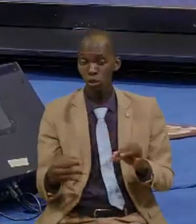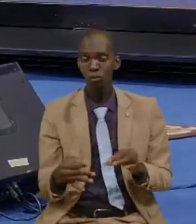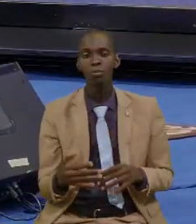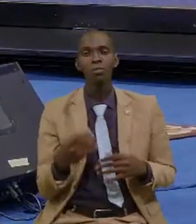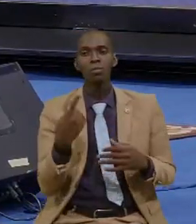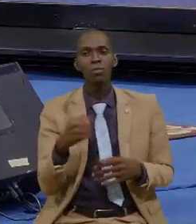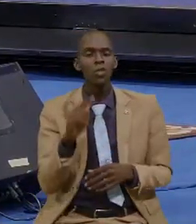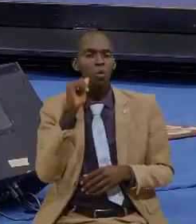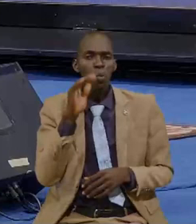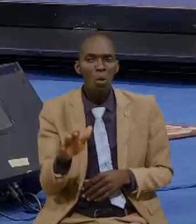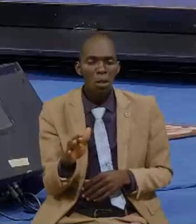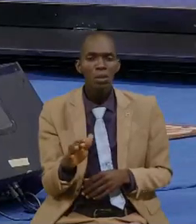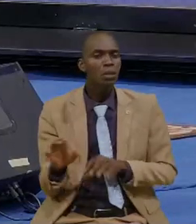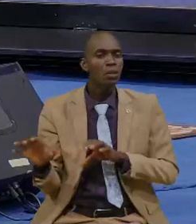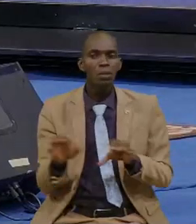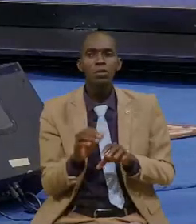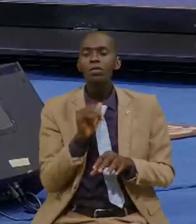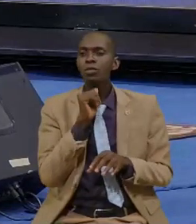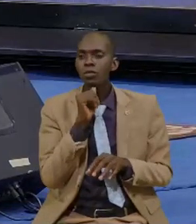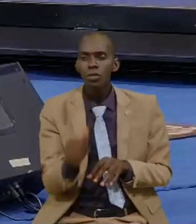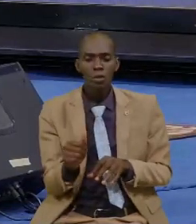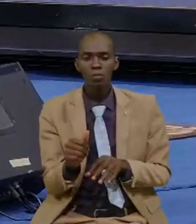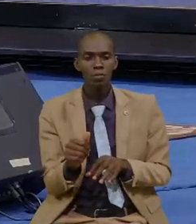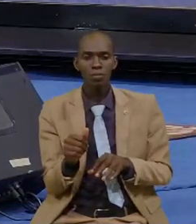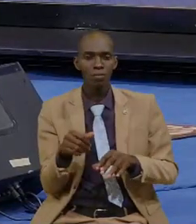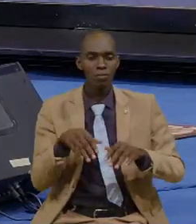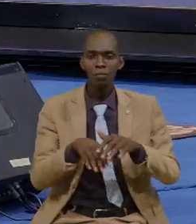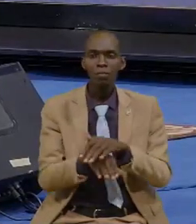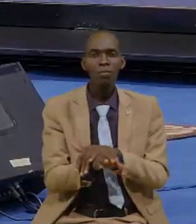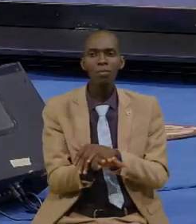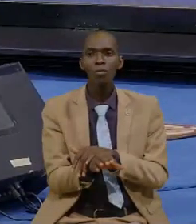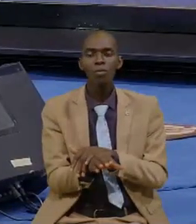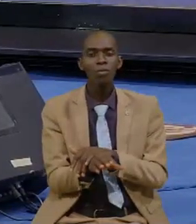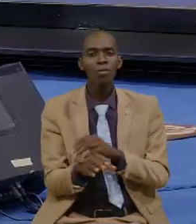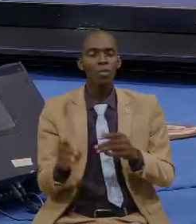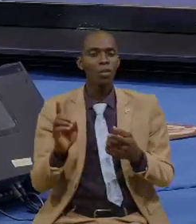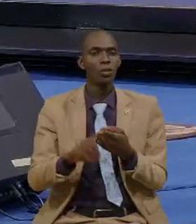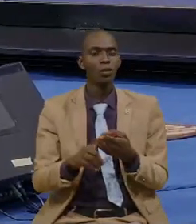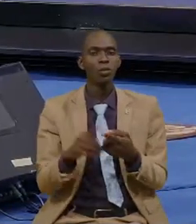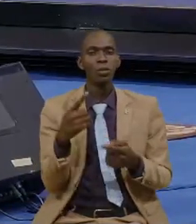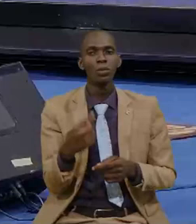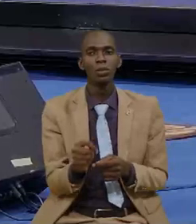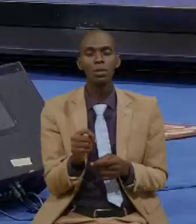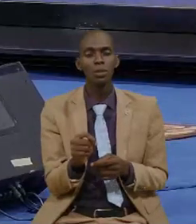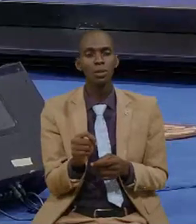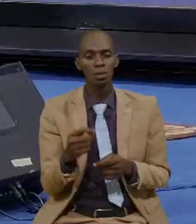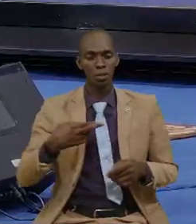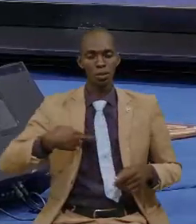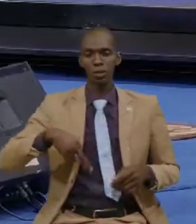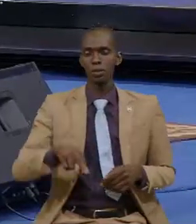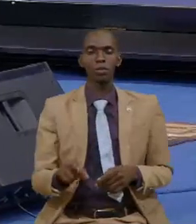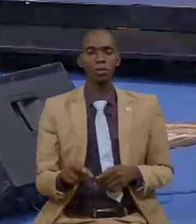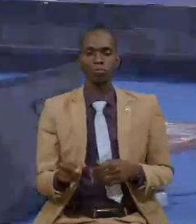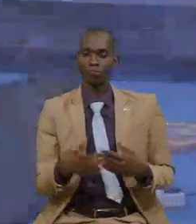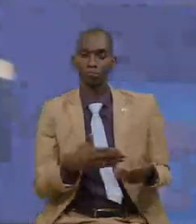lisons, la femme là n'était pas allée et elle n'était pas allée